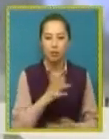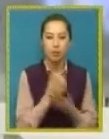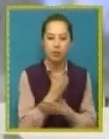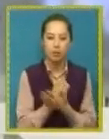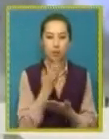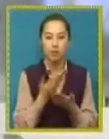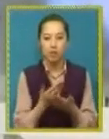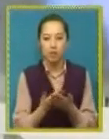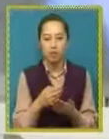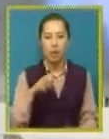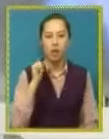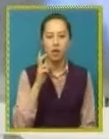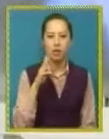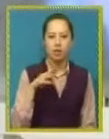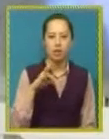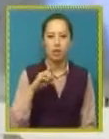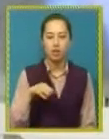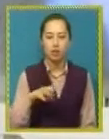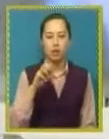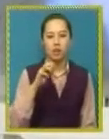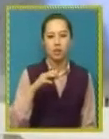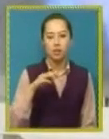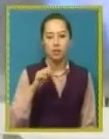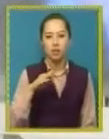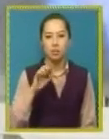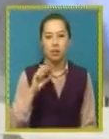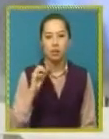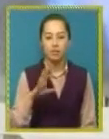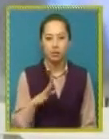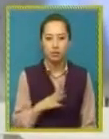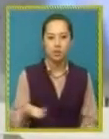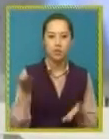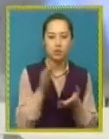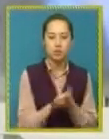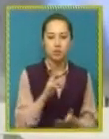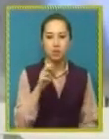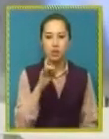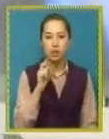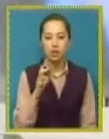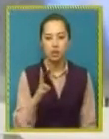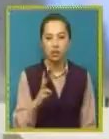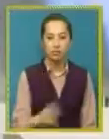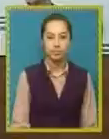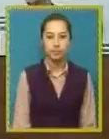баяндаған Ахмет Татыбаев енді Жаңаталап жұртымен жүздесті. Келелі басқосуға қала әкімі Дархан Сатыбалды да